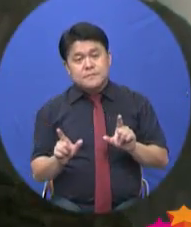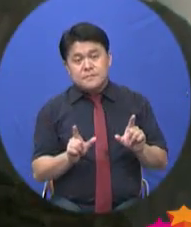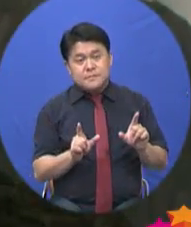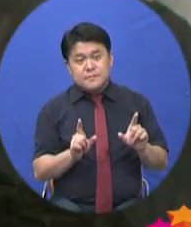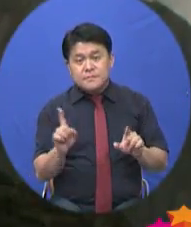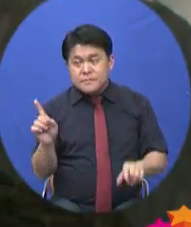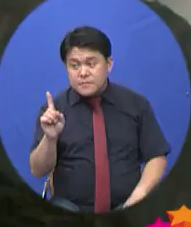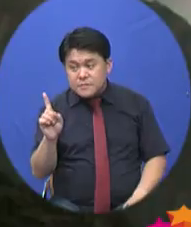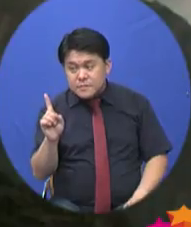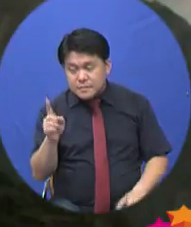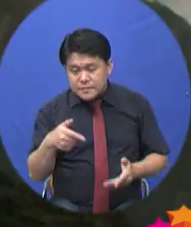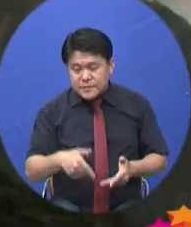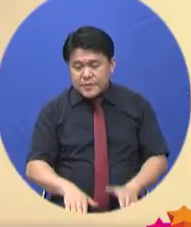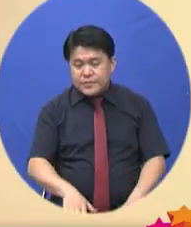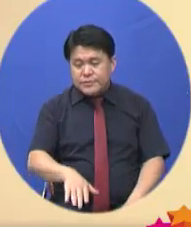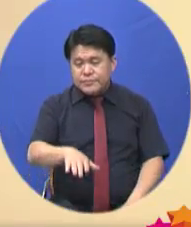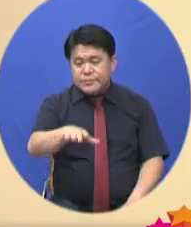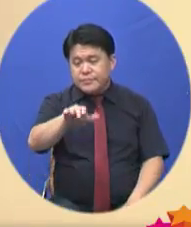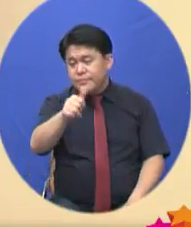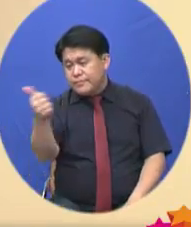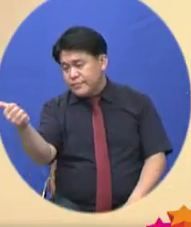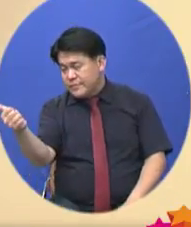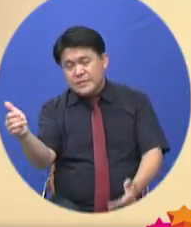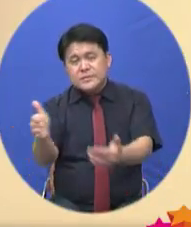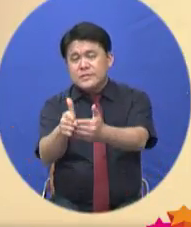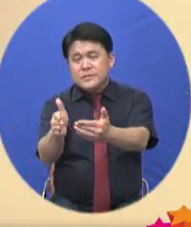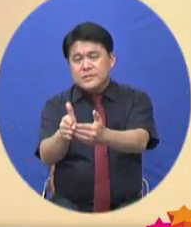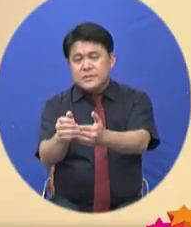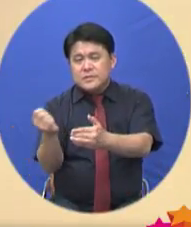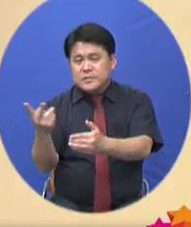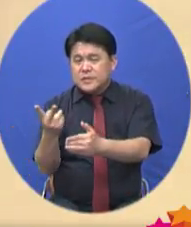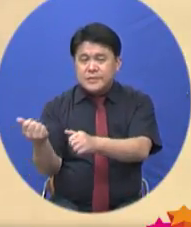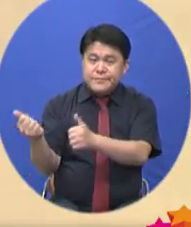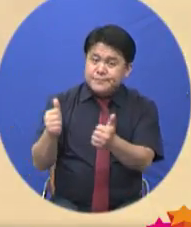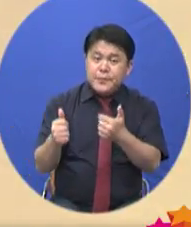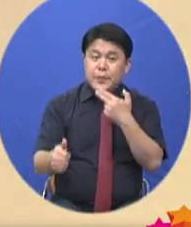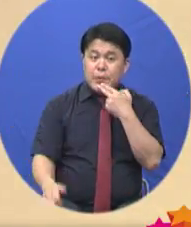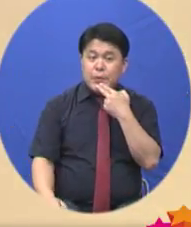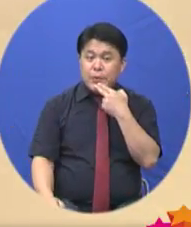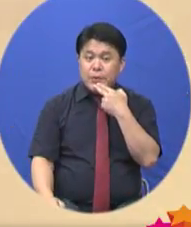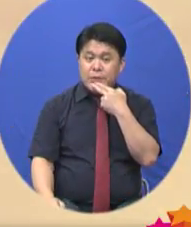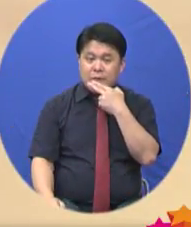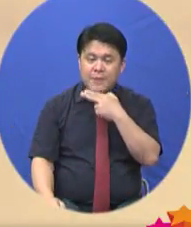인생도 한번 가면 다시 못 오고